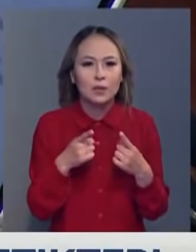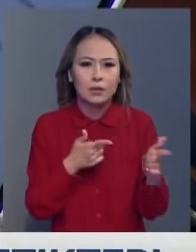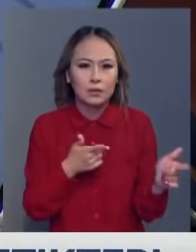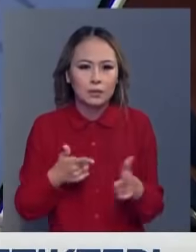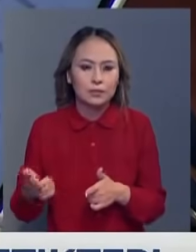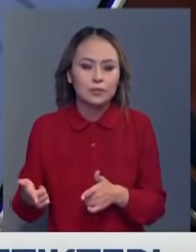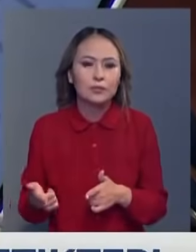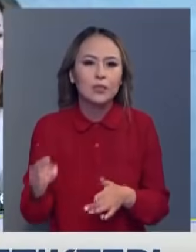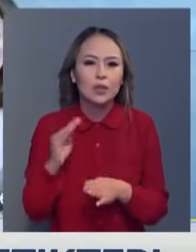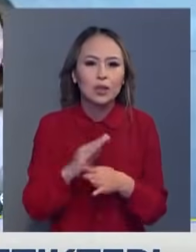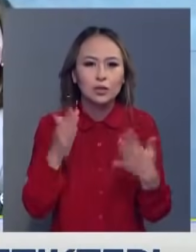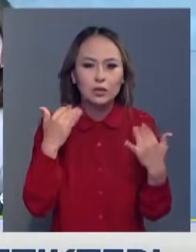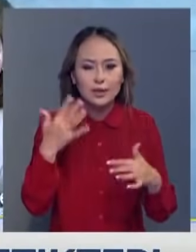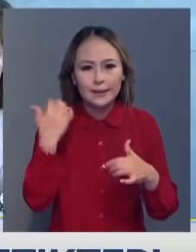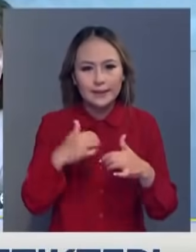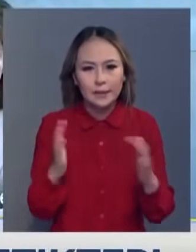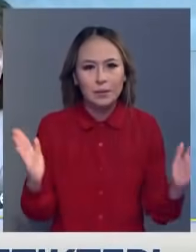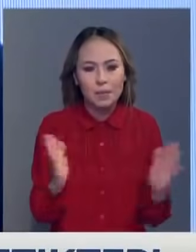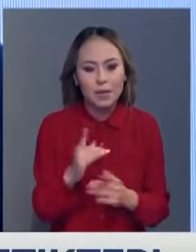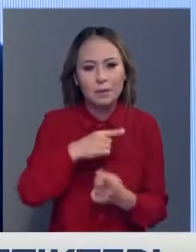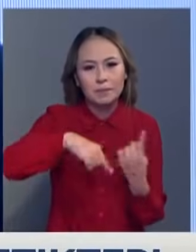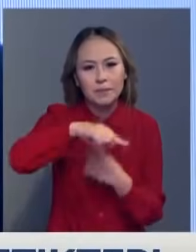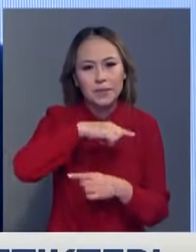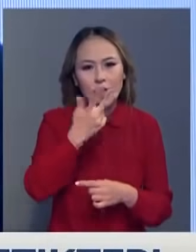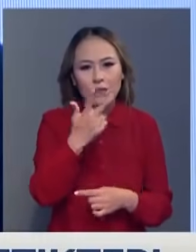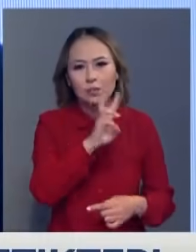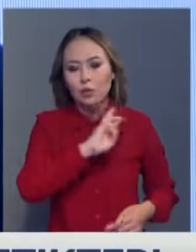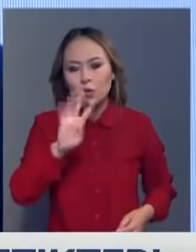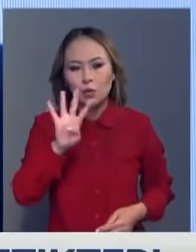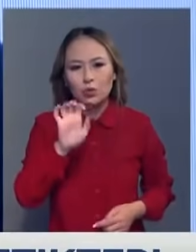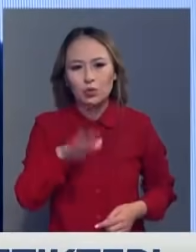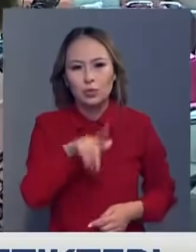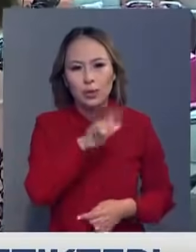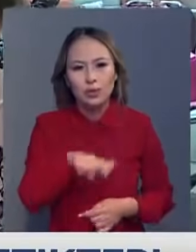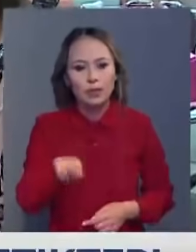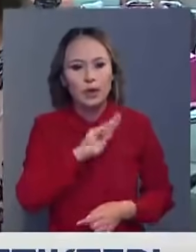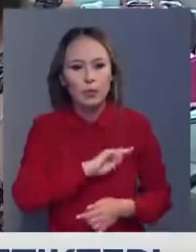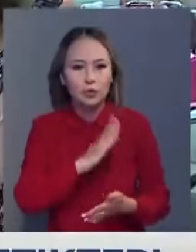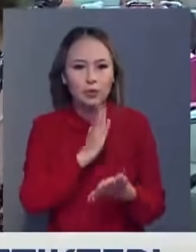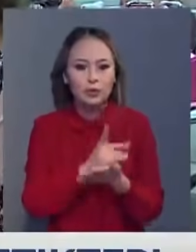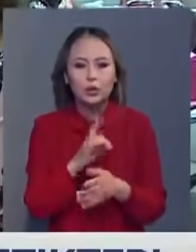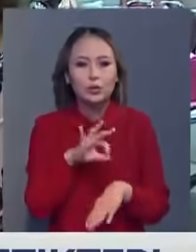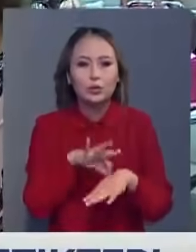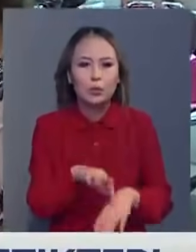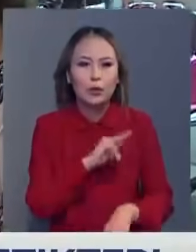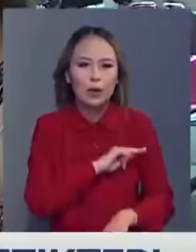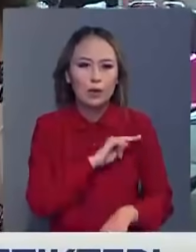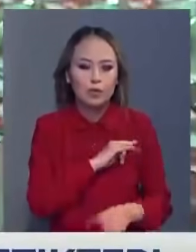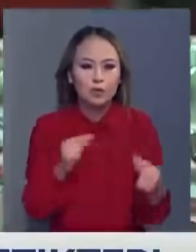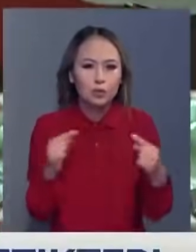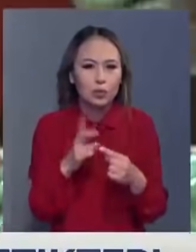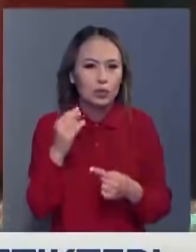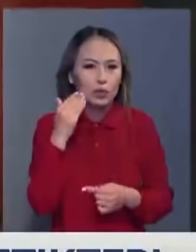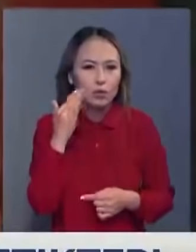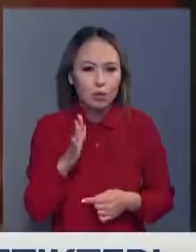жеңілдету. Қазір шағын және орта бизнесте шамамен 3 миллион 400 мың адам жұмыс істейді. Олардың кәсіп жүргізу үшін қолайлы орта қалыптастыру оңай